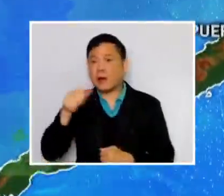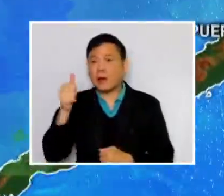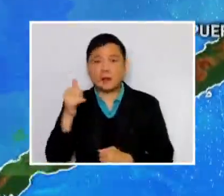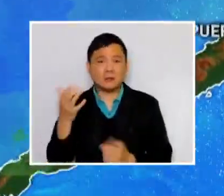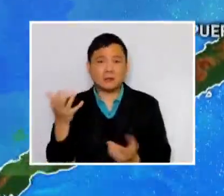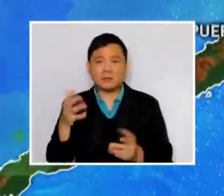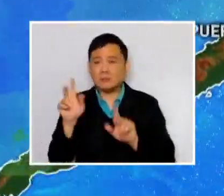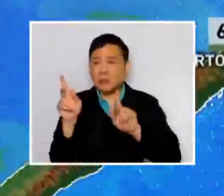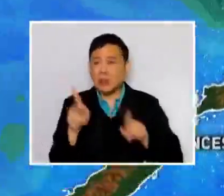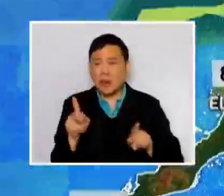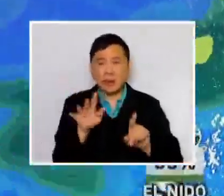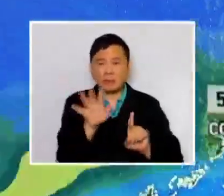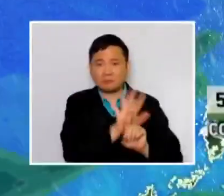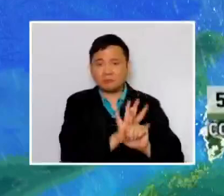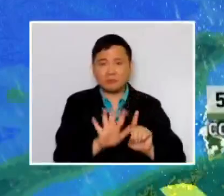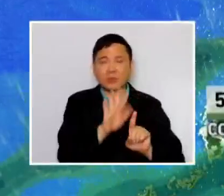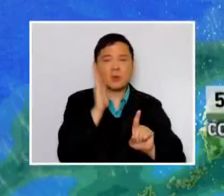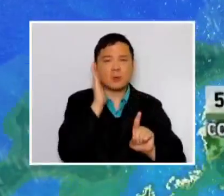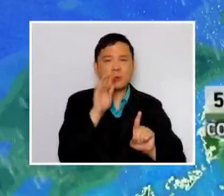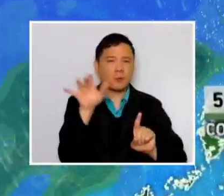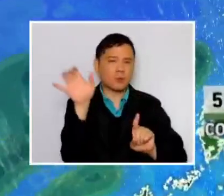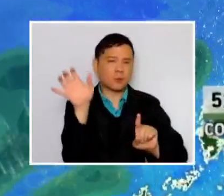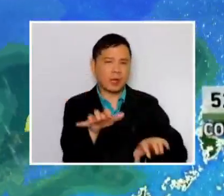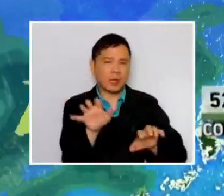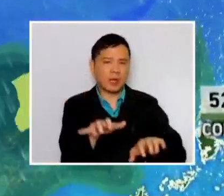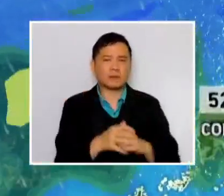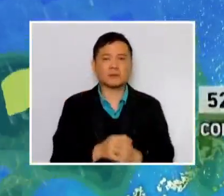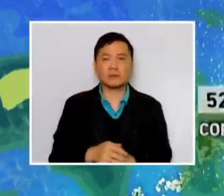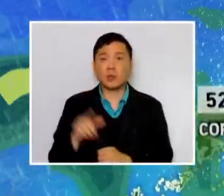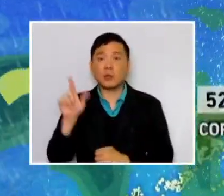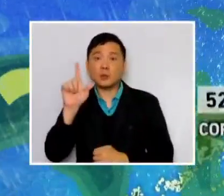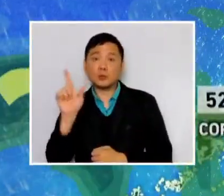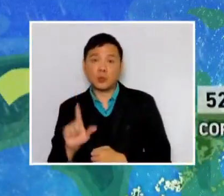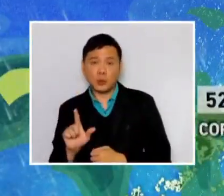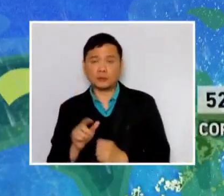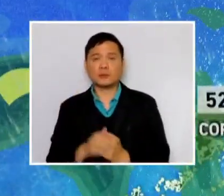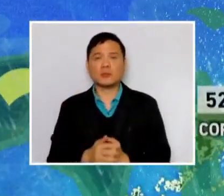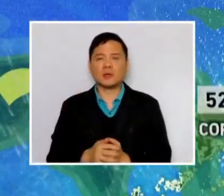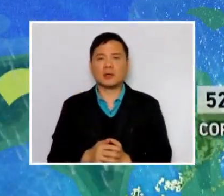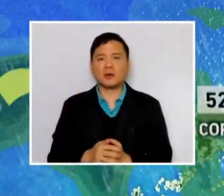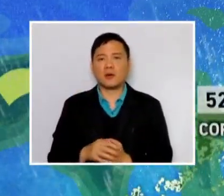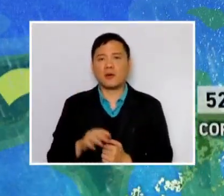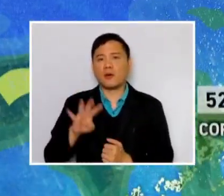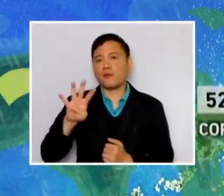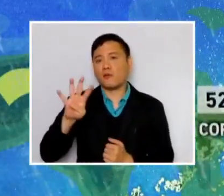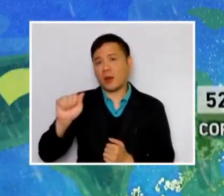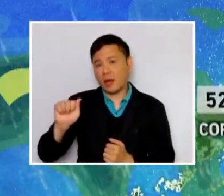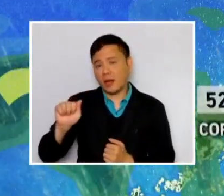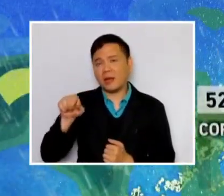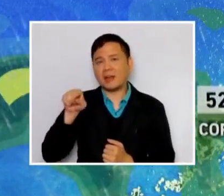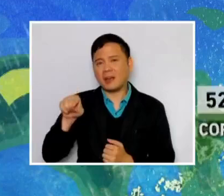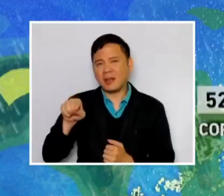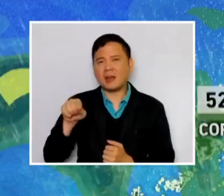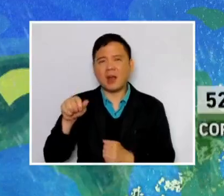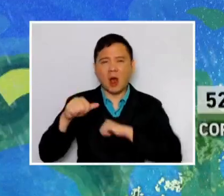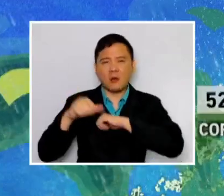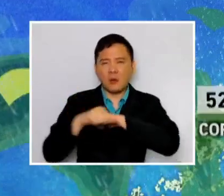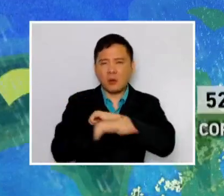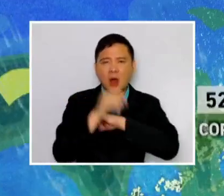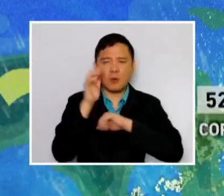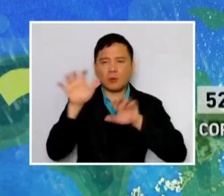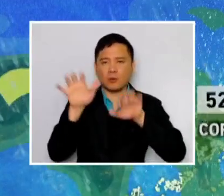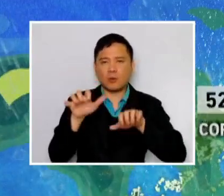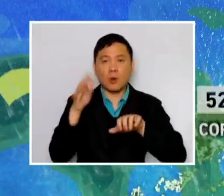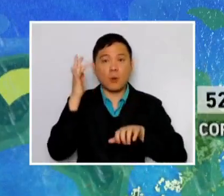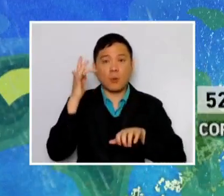Palawan. Sa Luzon, buong araw maulan bukas sa bahagi po ng Calabarzon at Aurora dahil yan sa shear line. Sa